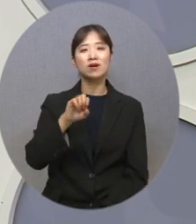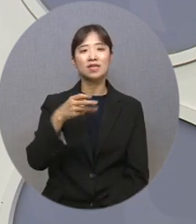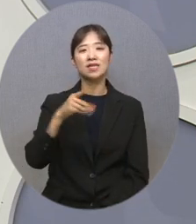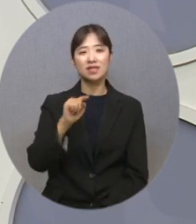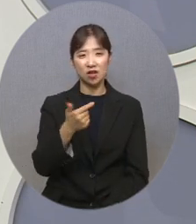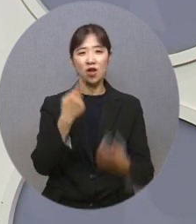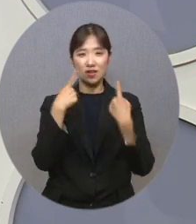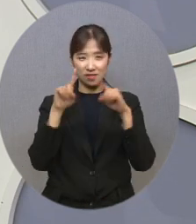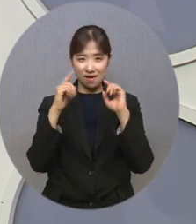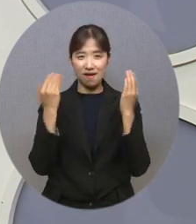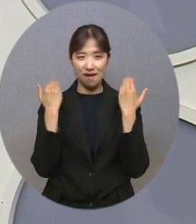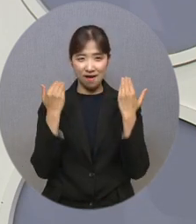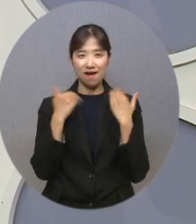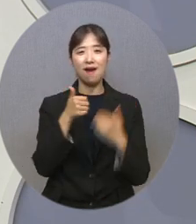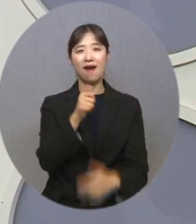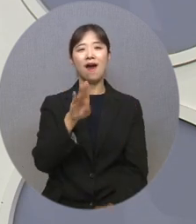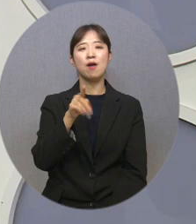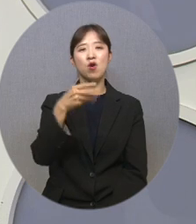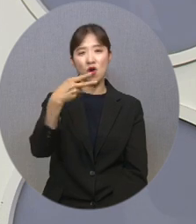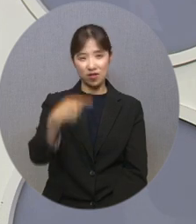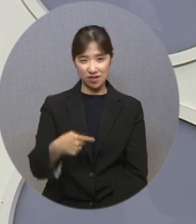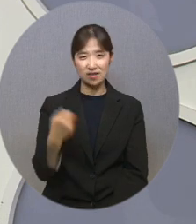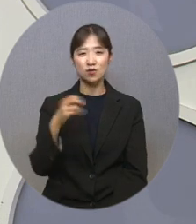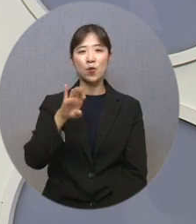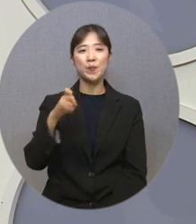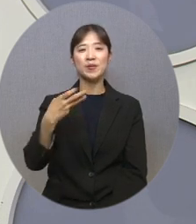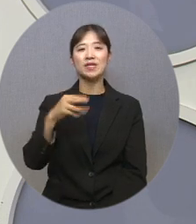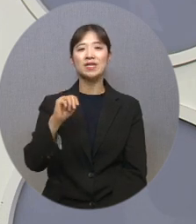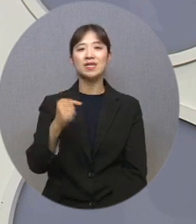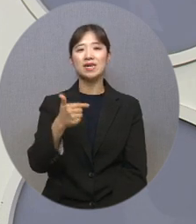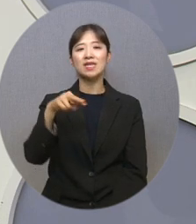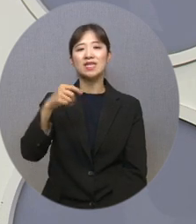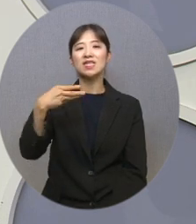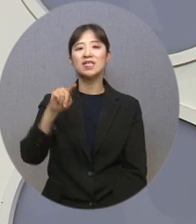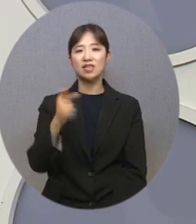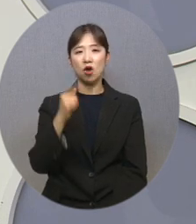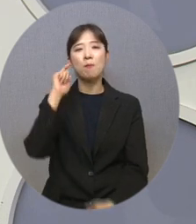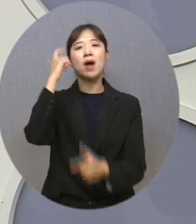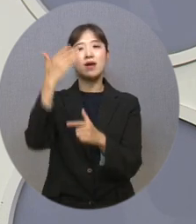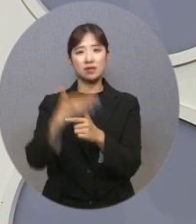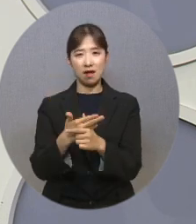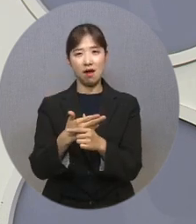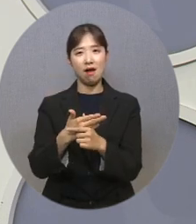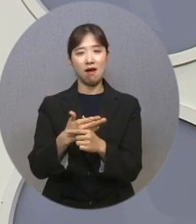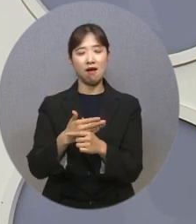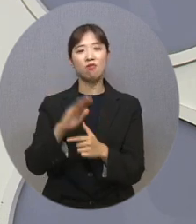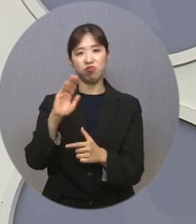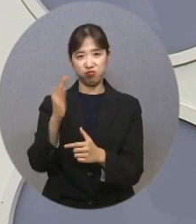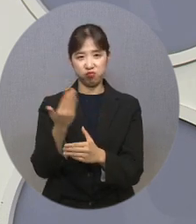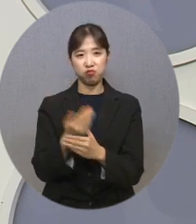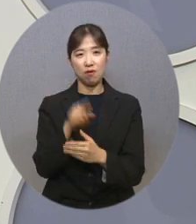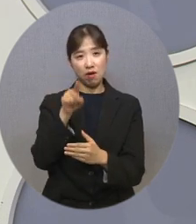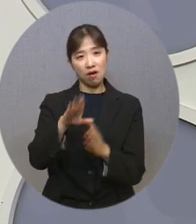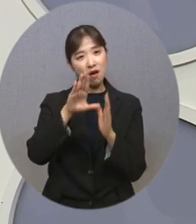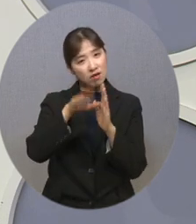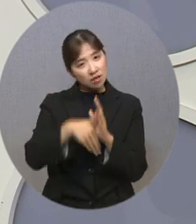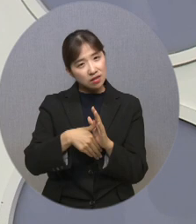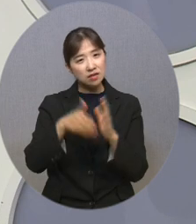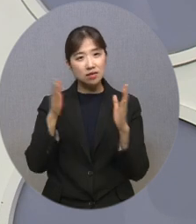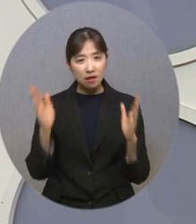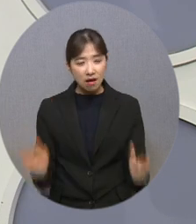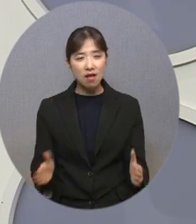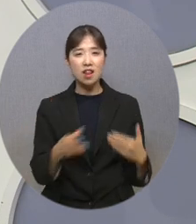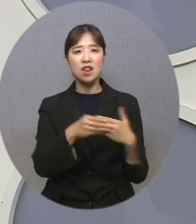대학, 하버드, 프린스턴에서 박사학위까지 그 시대의 리더십 발현했던 리더들